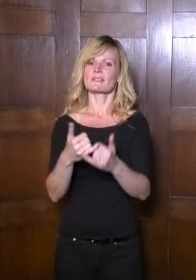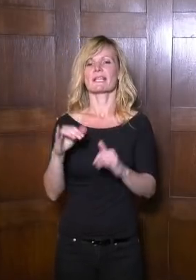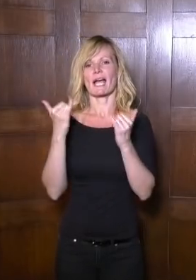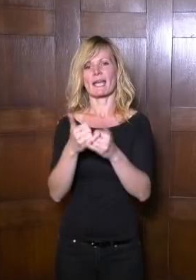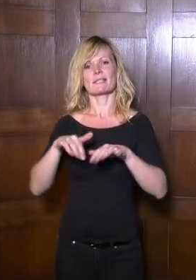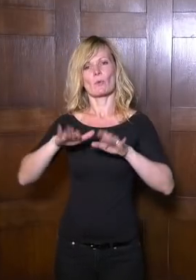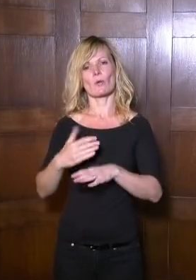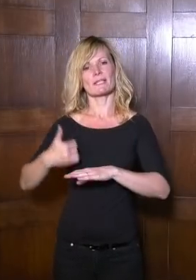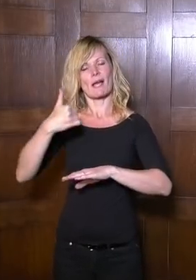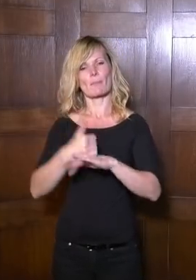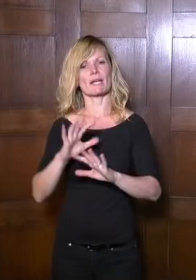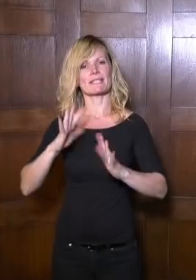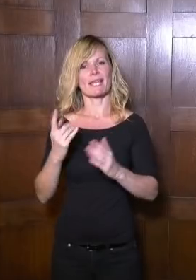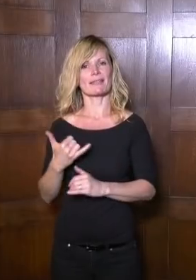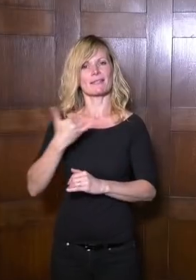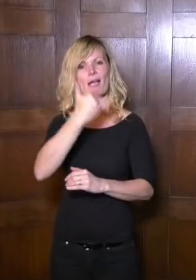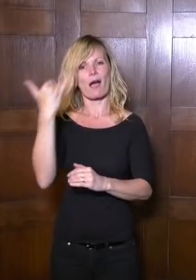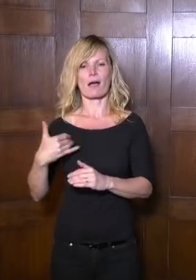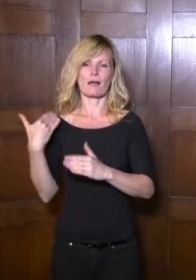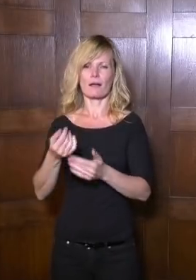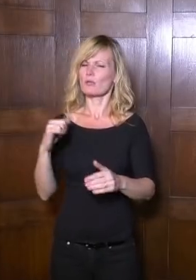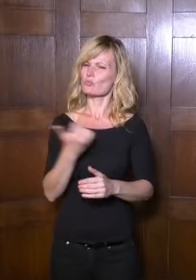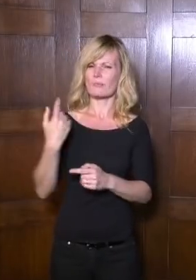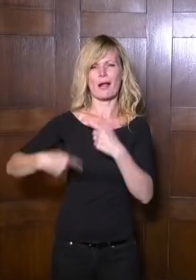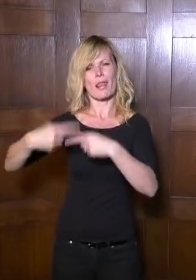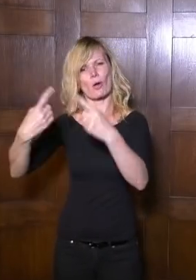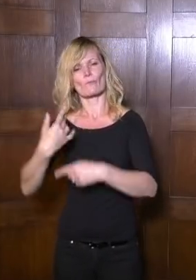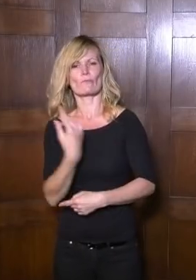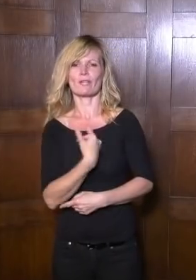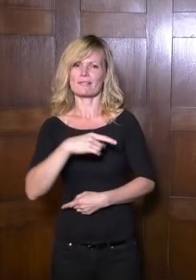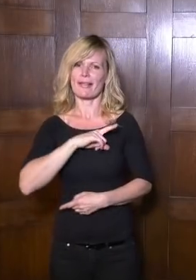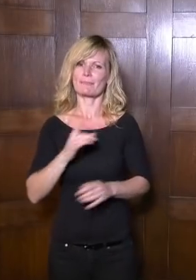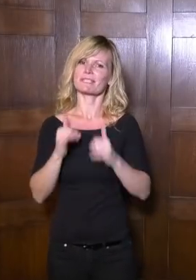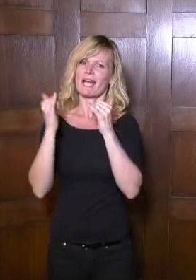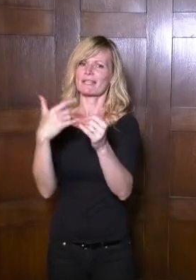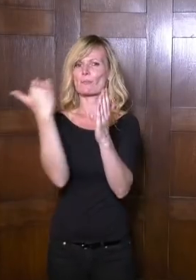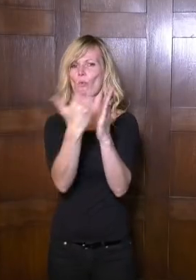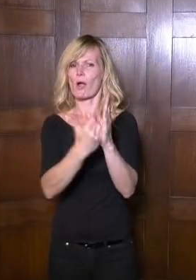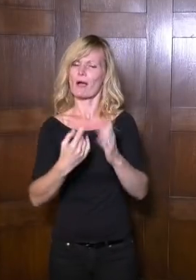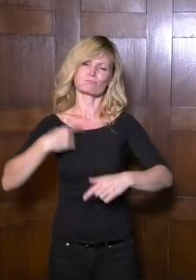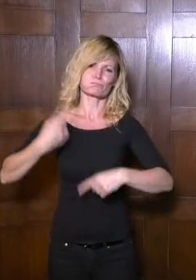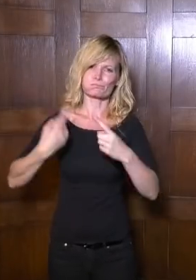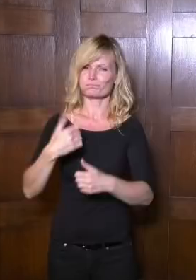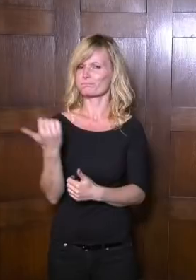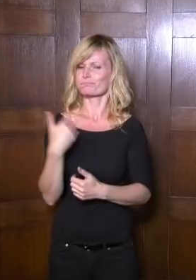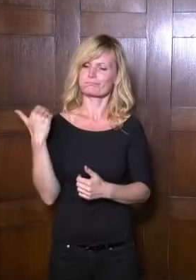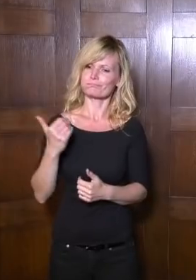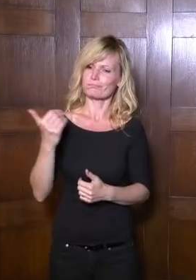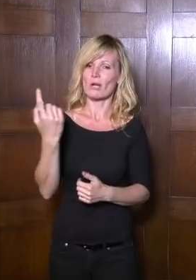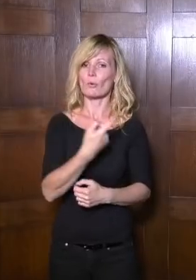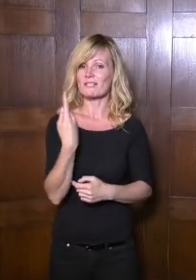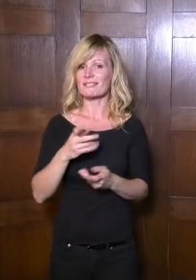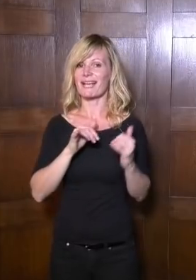Reisebüroinhaber und als Busreise- und Reiseveranstalter mit eigenem Reiseprogramm. Und man kann wirklich sagen, dass unsere